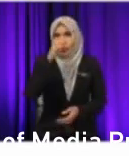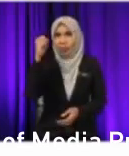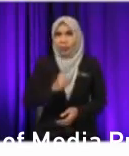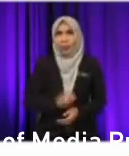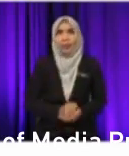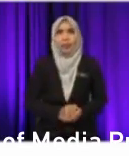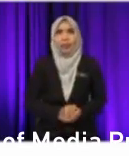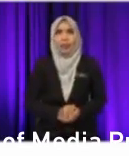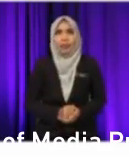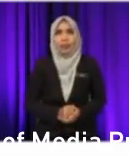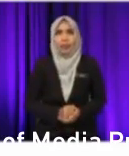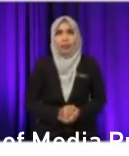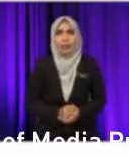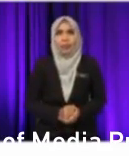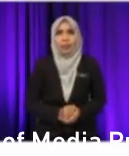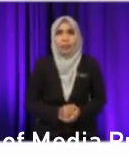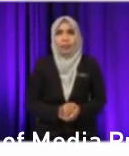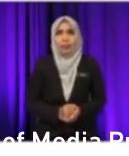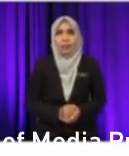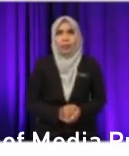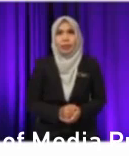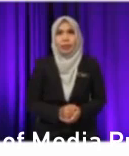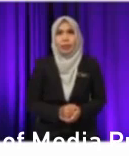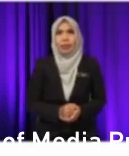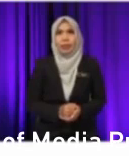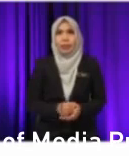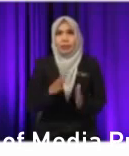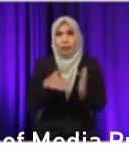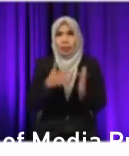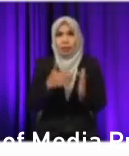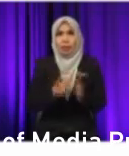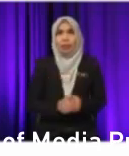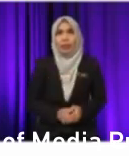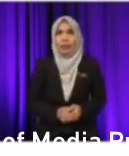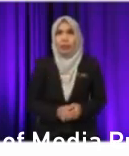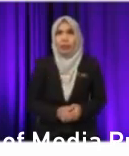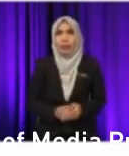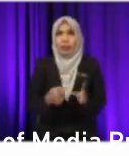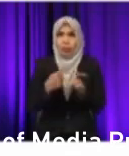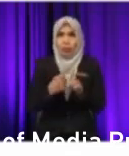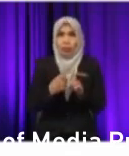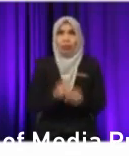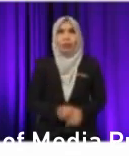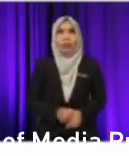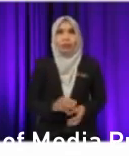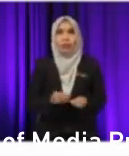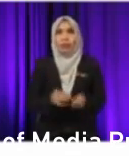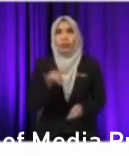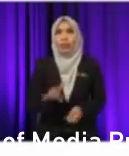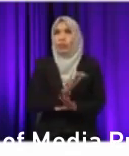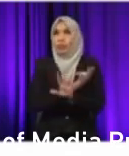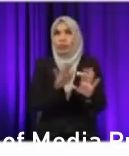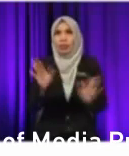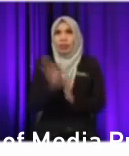ni dia jadual satu ialah senarai nombor bulat yang tidak mengikut urutan. So, jadi soalannya dia tanya, bagaimana nyatakan